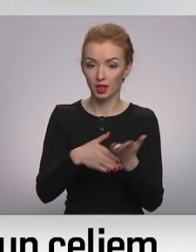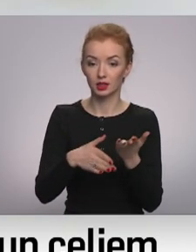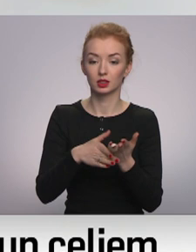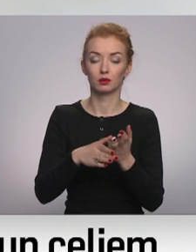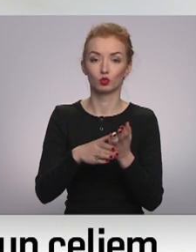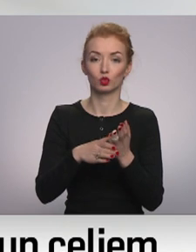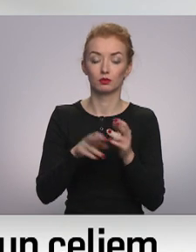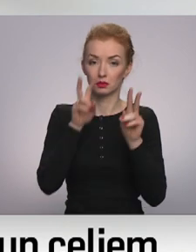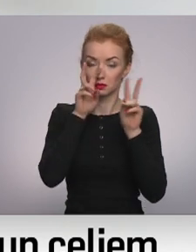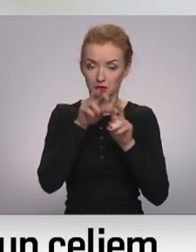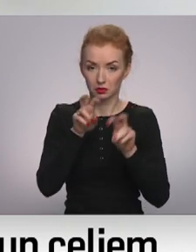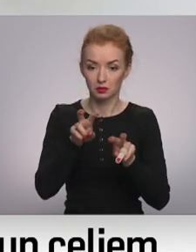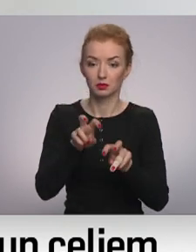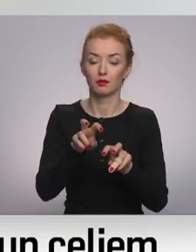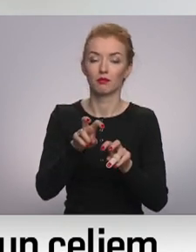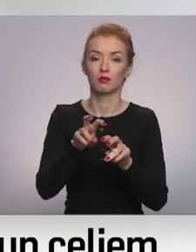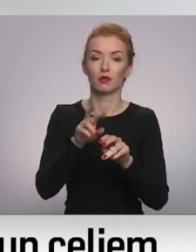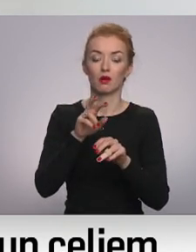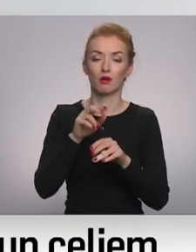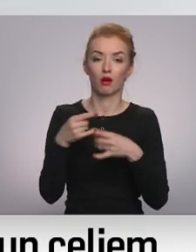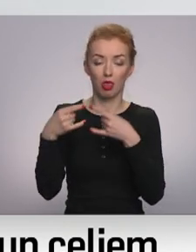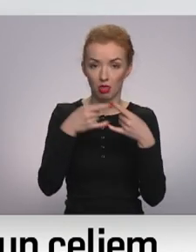uztaisam diagnostiku, uztaisam rentgenu,